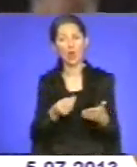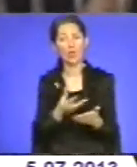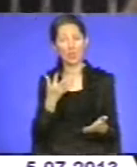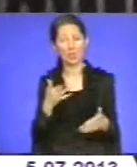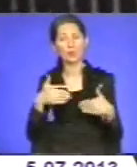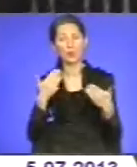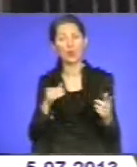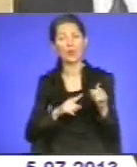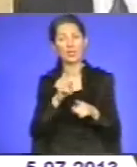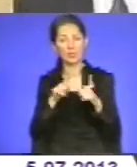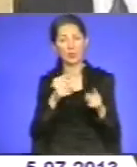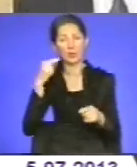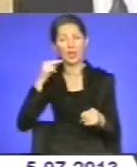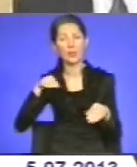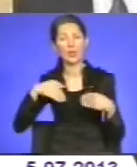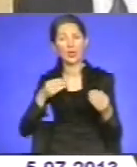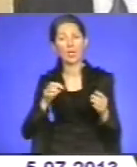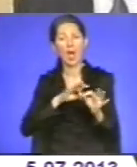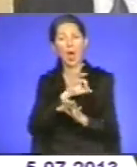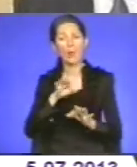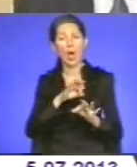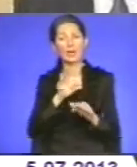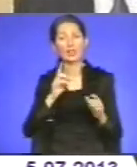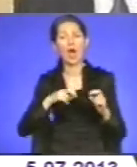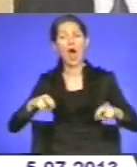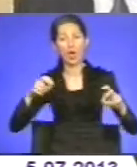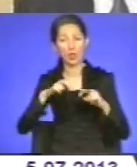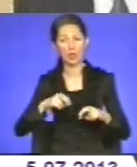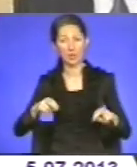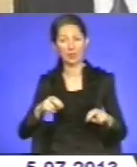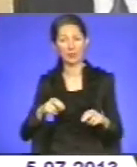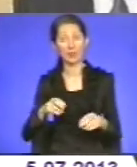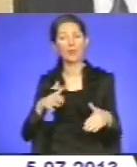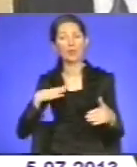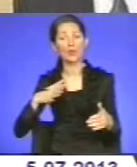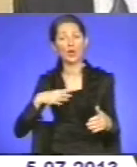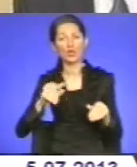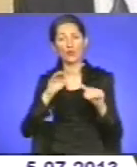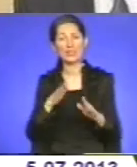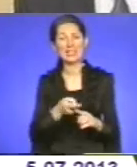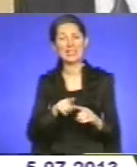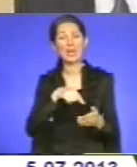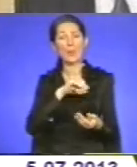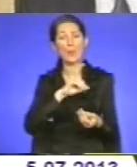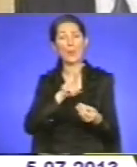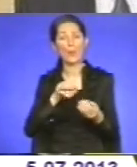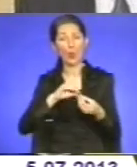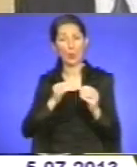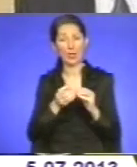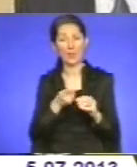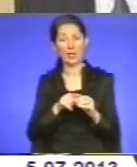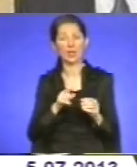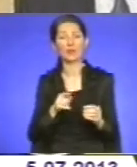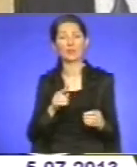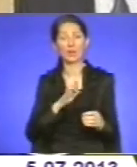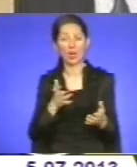на розгляд парламенту. Сподіваюсь, що вирішення тих проблем, які неодноразово отримували критику